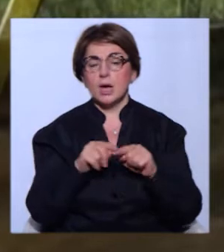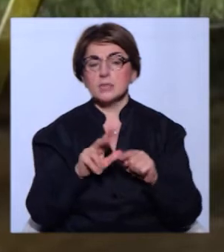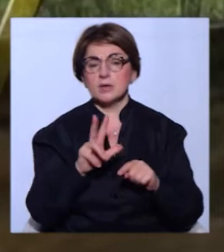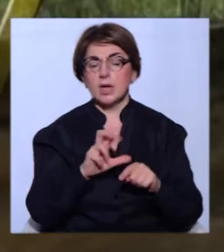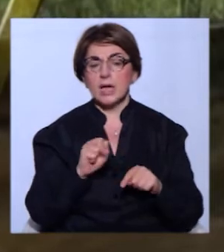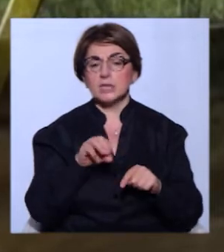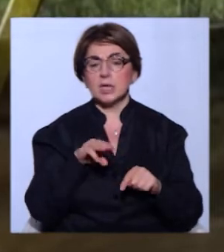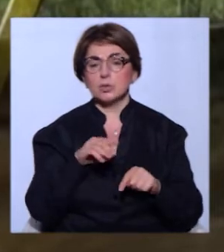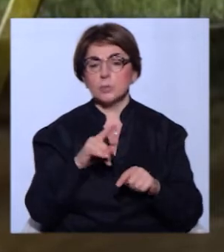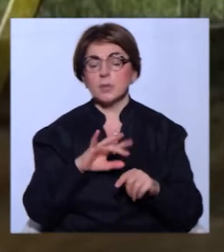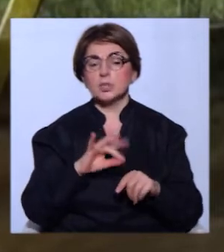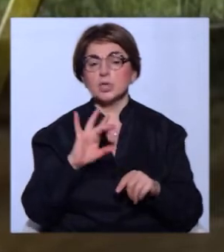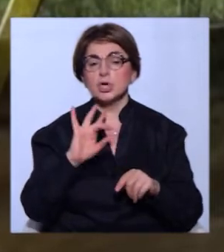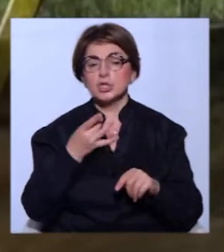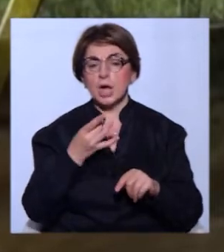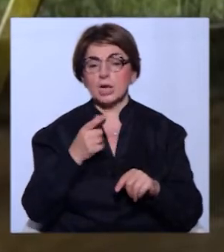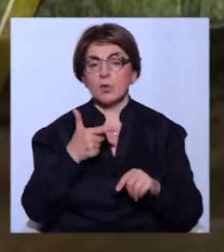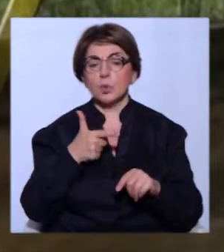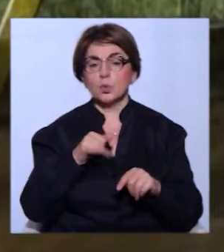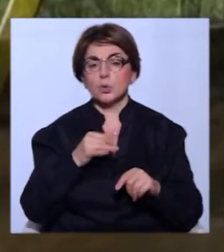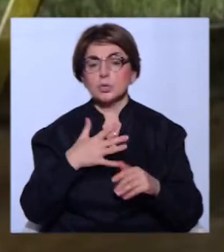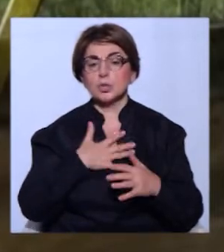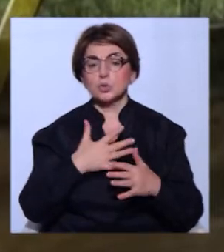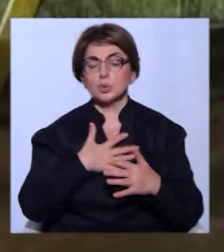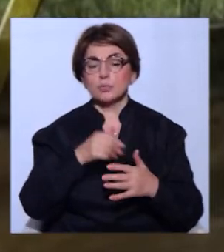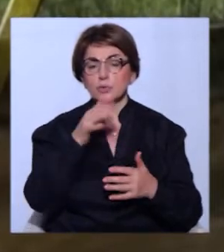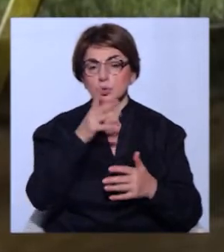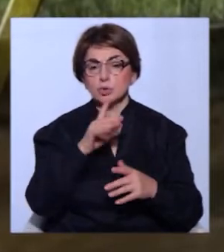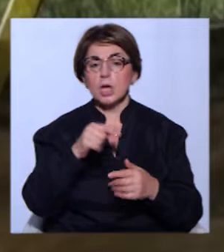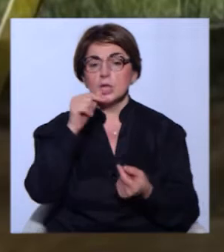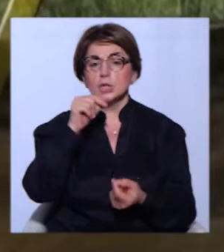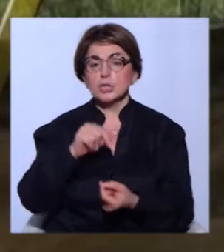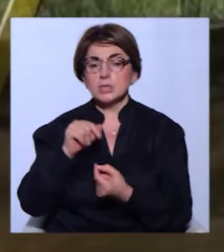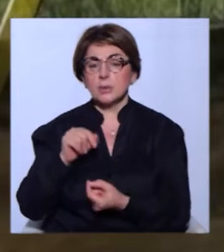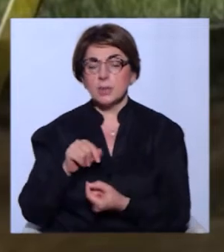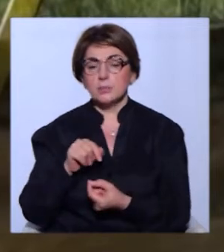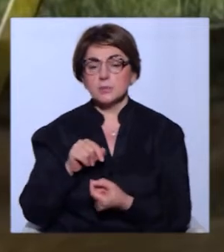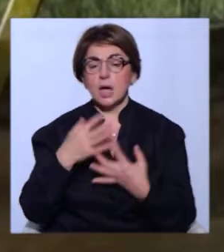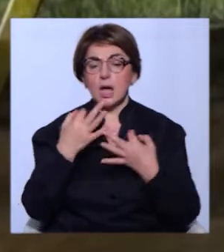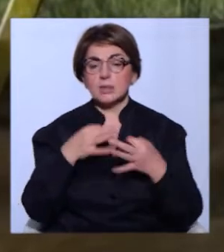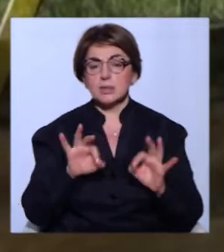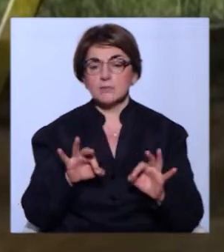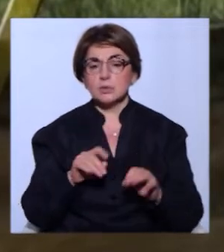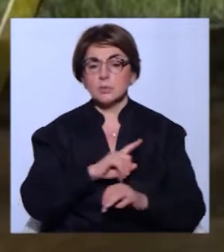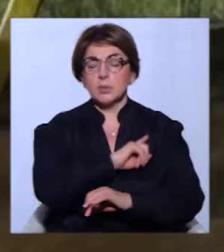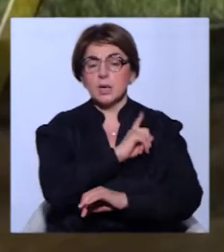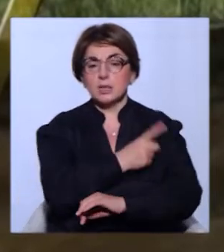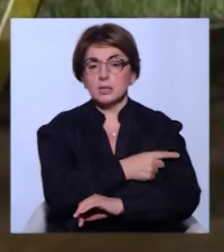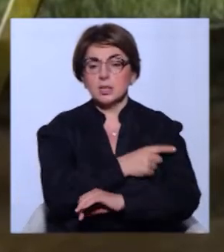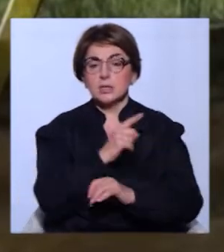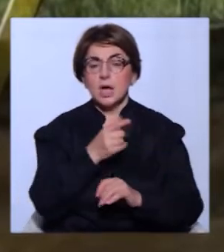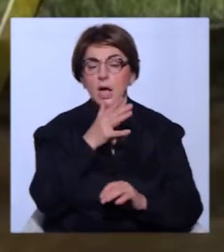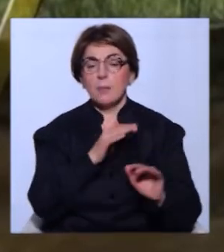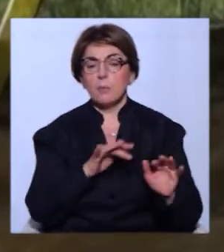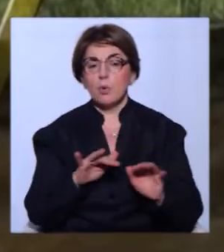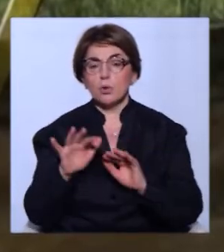ჰეტეროტროფები ჟანგავენ გლუკოზას სუნთქვის პროცესში და შესაბამისად ითავისუფლებენ ენერგიას. ამ